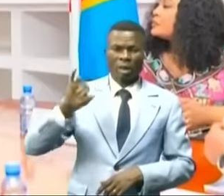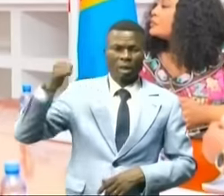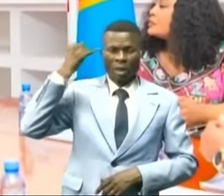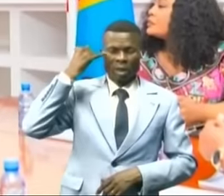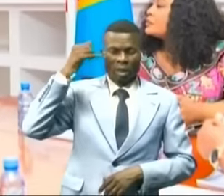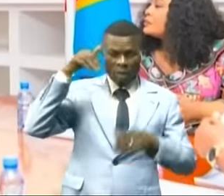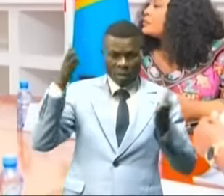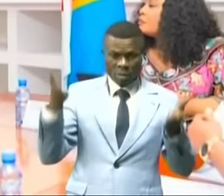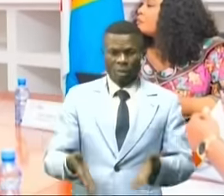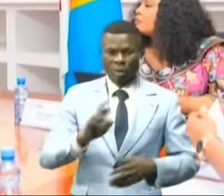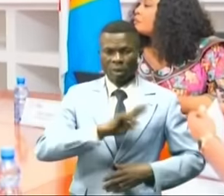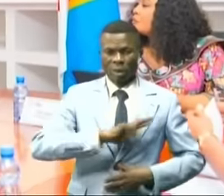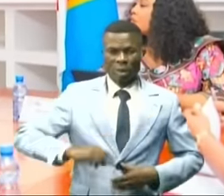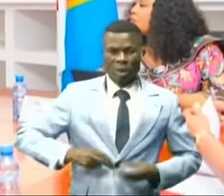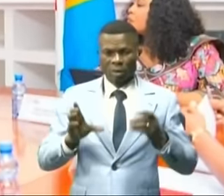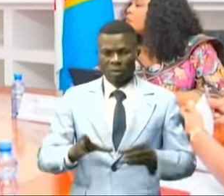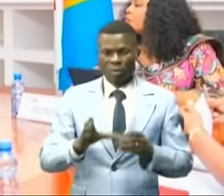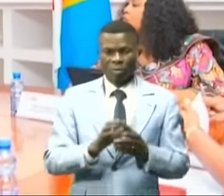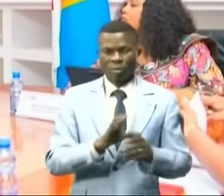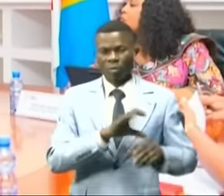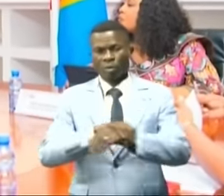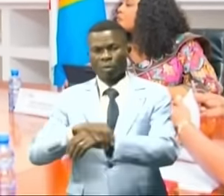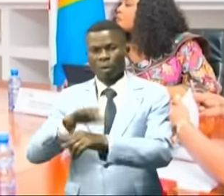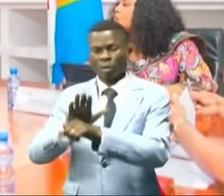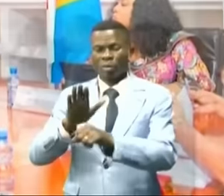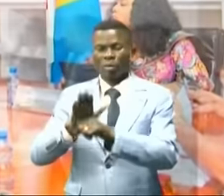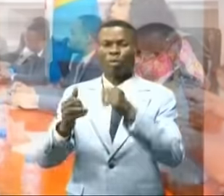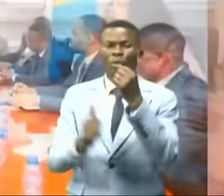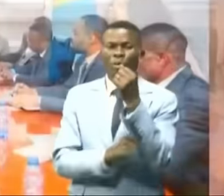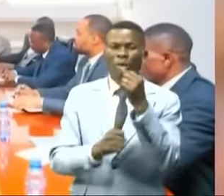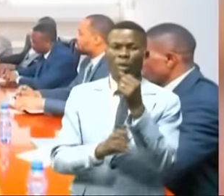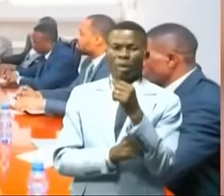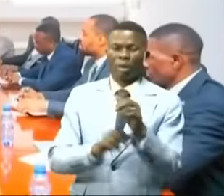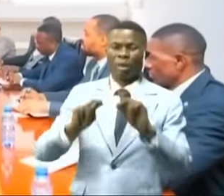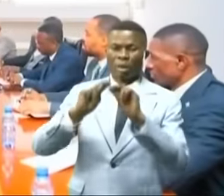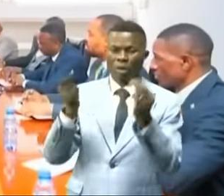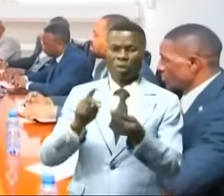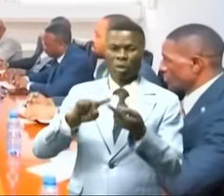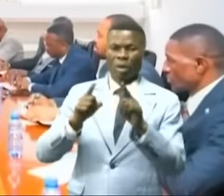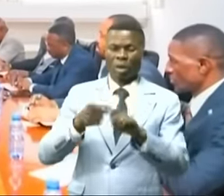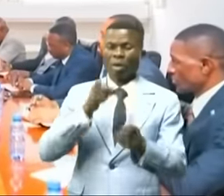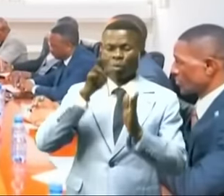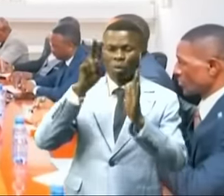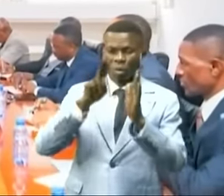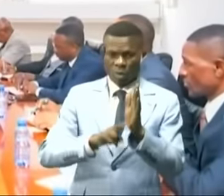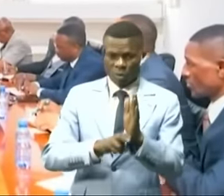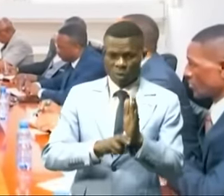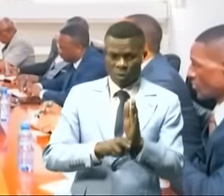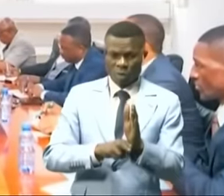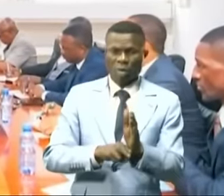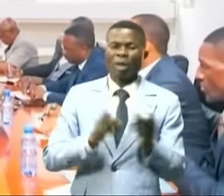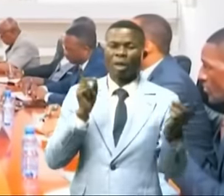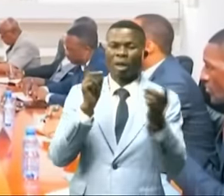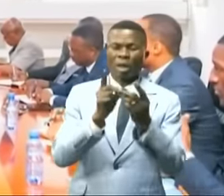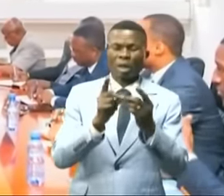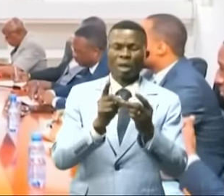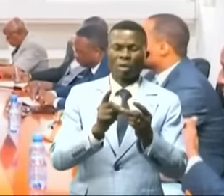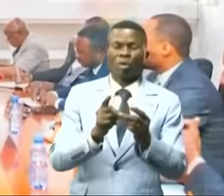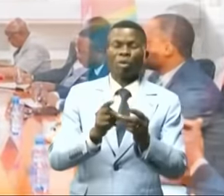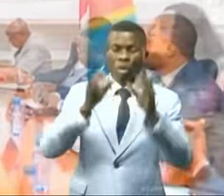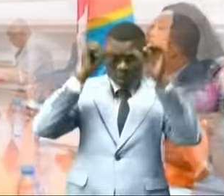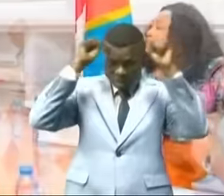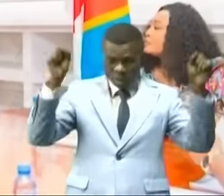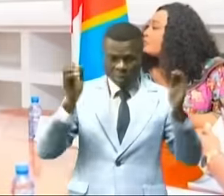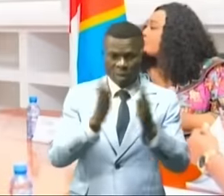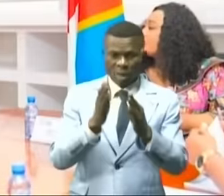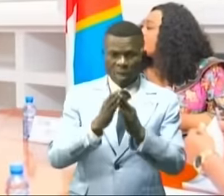République démocratique du Congo, a conduit une importante délégation du groupe d'amitié parlementaire composé des membres de la Chambre des représentants et de la Chambre